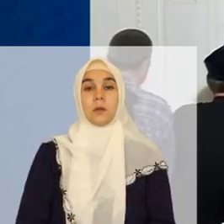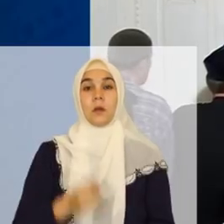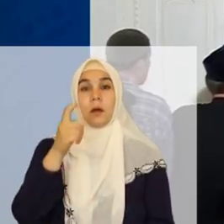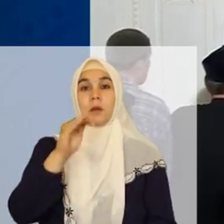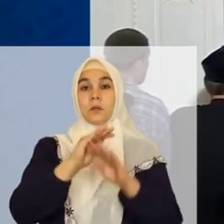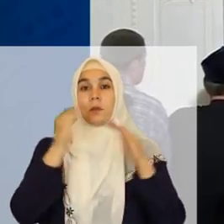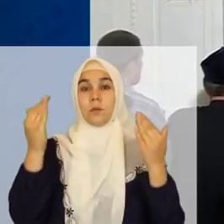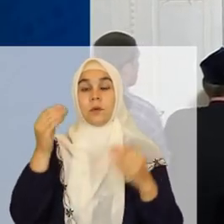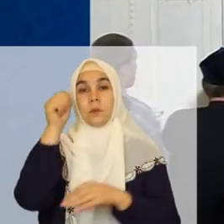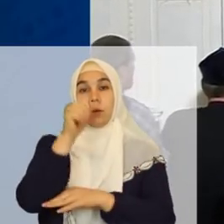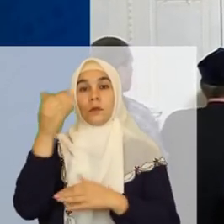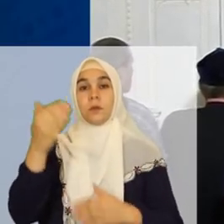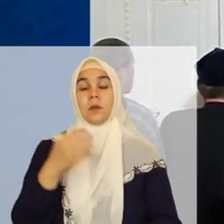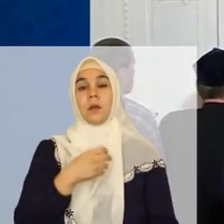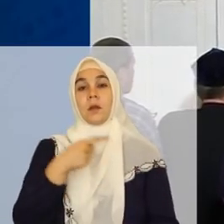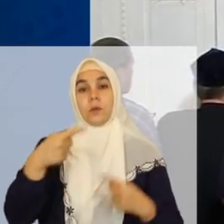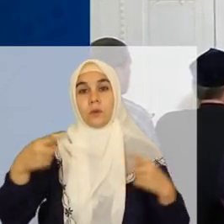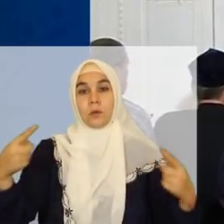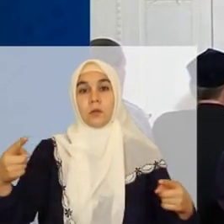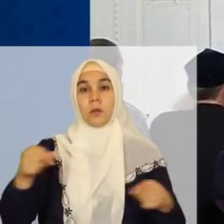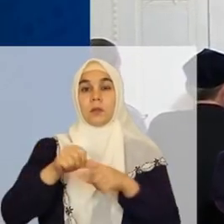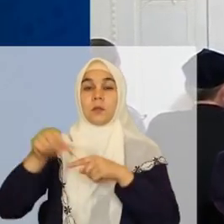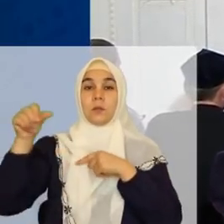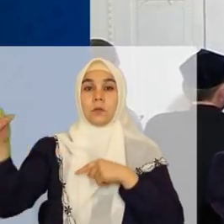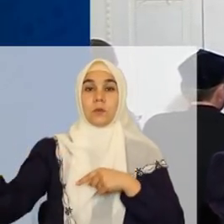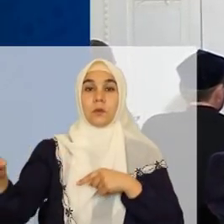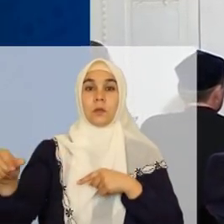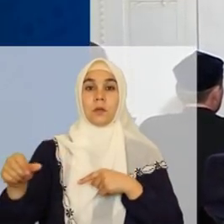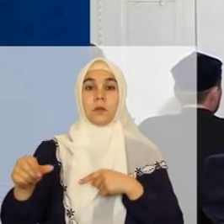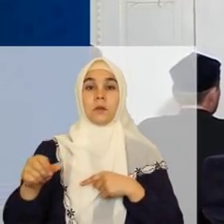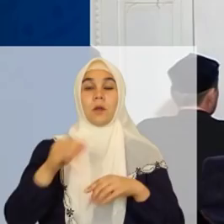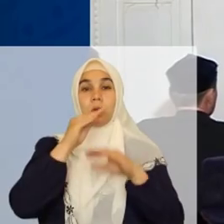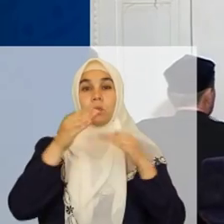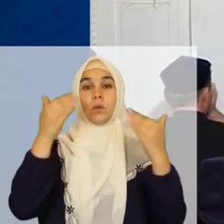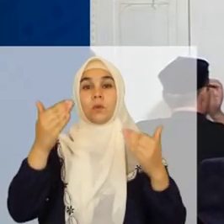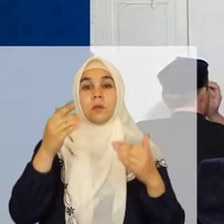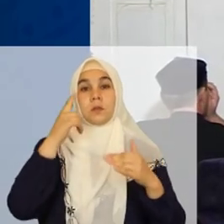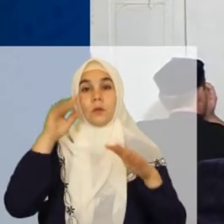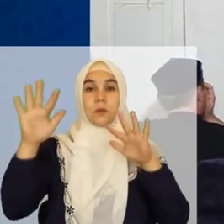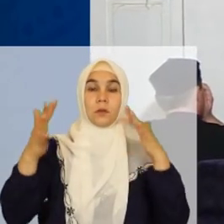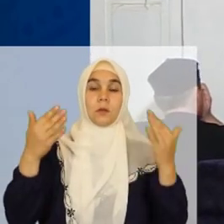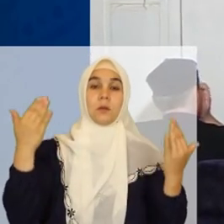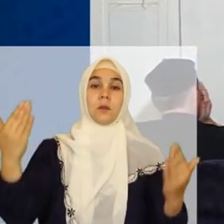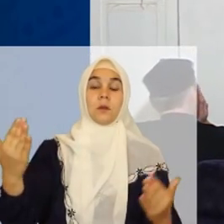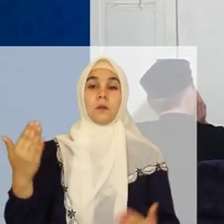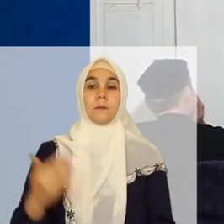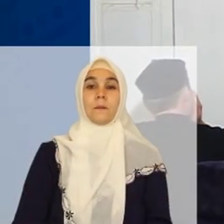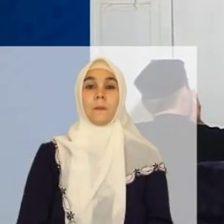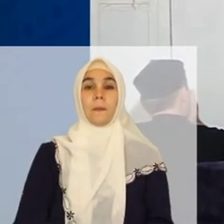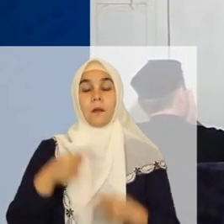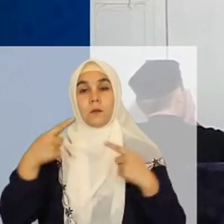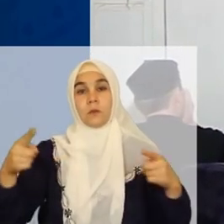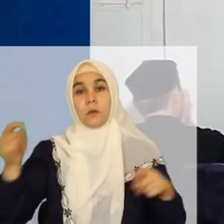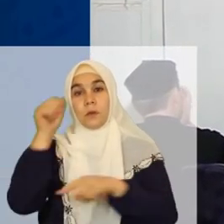Haj ibodatini yana boshqalardan ajratib turadigani, ruhoniyatini ziyoda qiladigani,